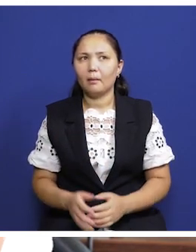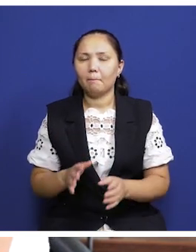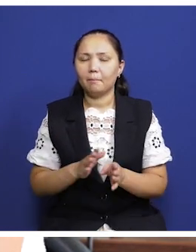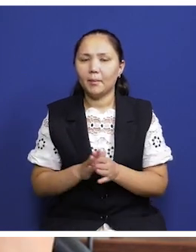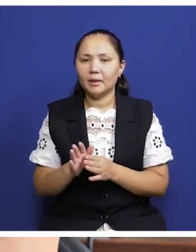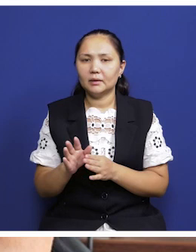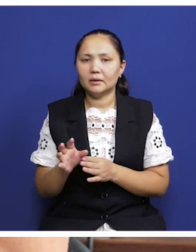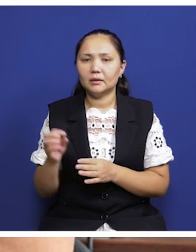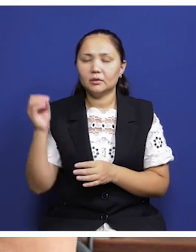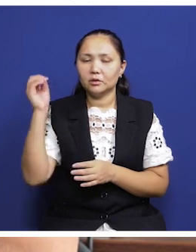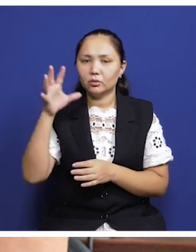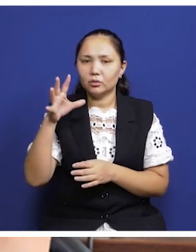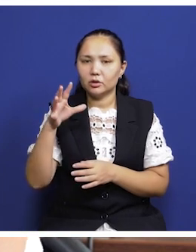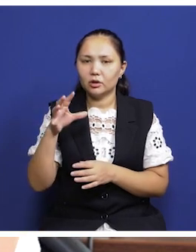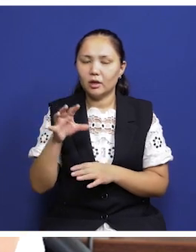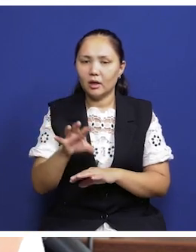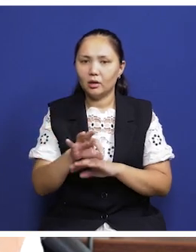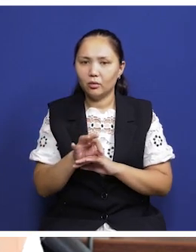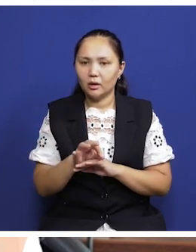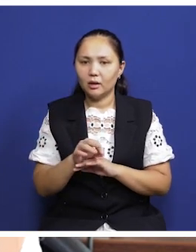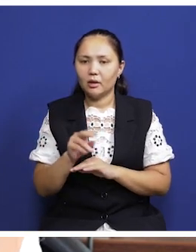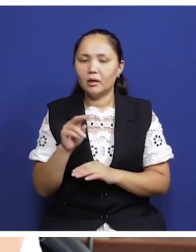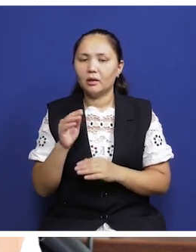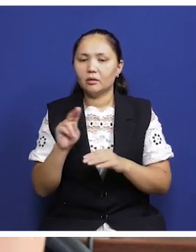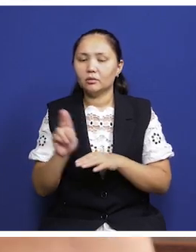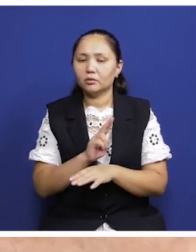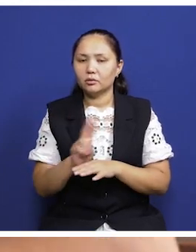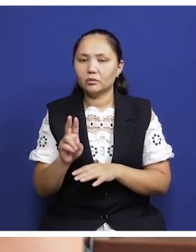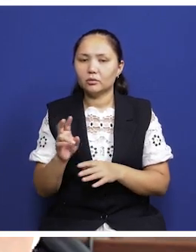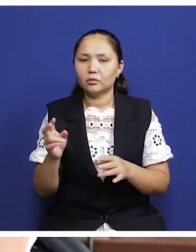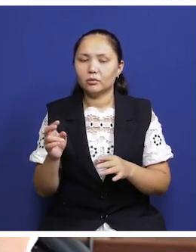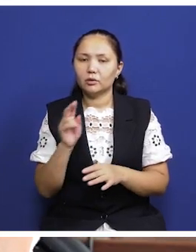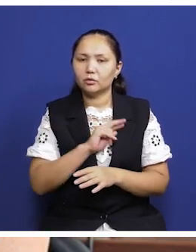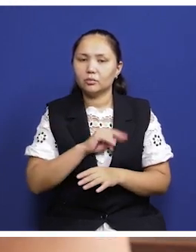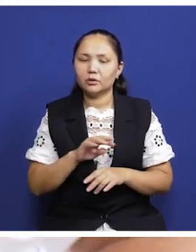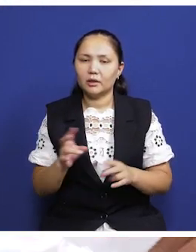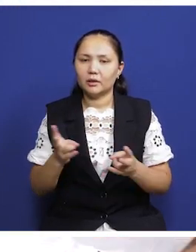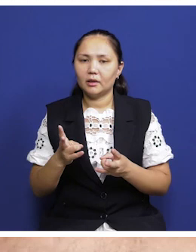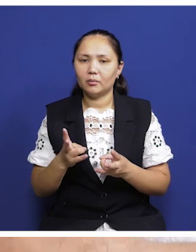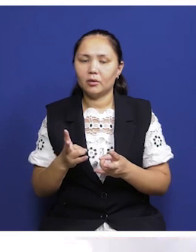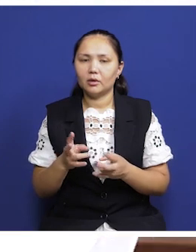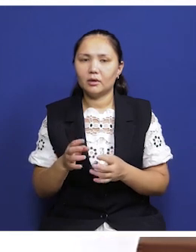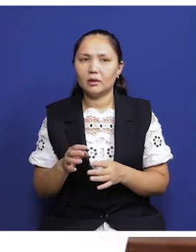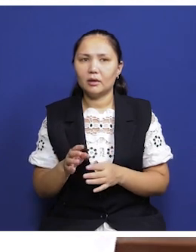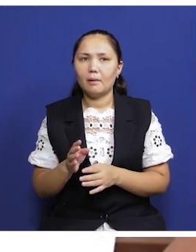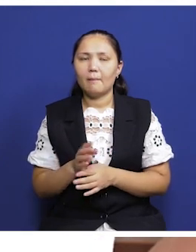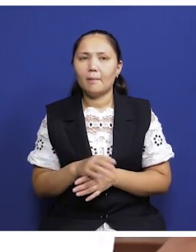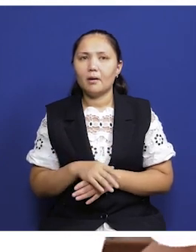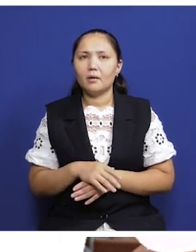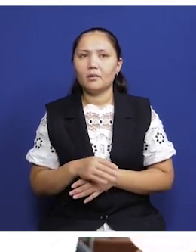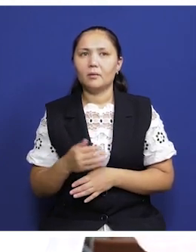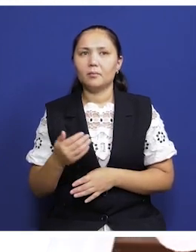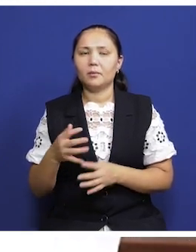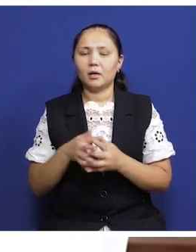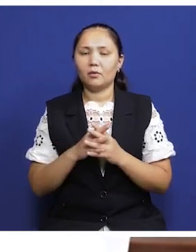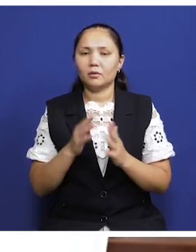толыққанды іске қосу үшін жаңағы жөндеу жұмыстары керек болды осы елді мекенді жаңартып алу үшін. Бірақ енді ол алдағы жаңа сізге айттым ғой, біз енді